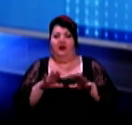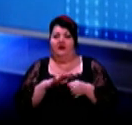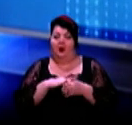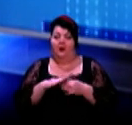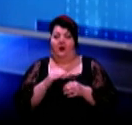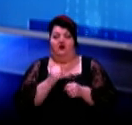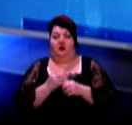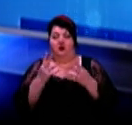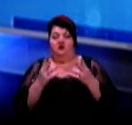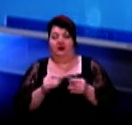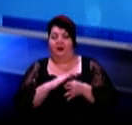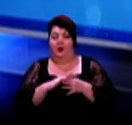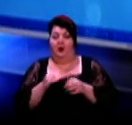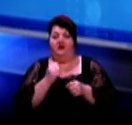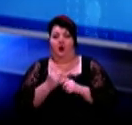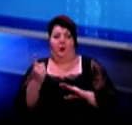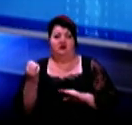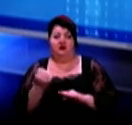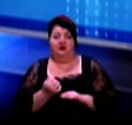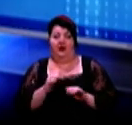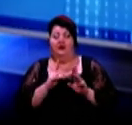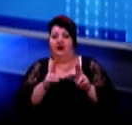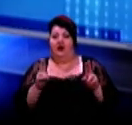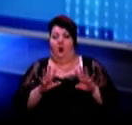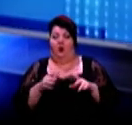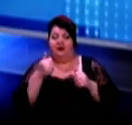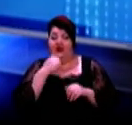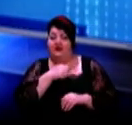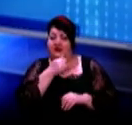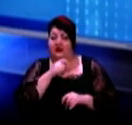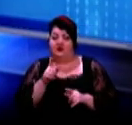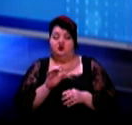неповний робочий тиждень. Ні для кого не секрет, що виробництво,